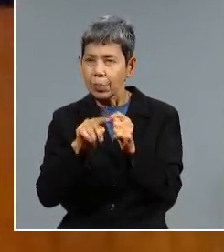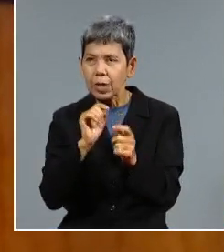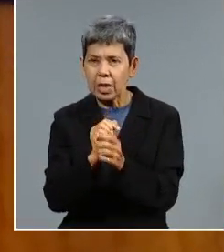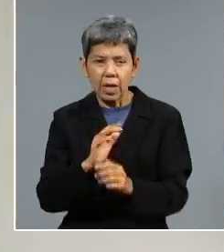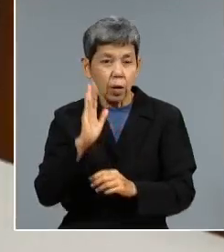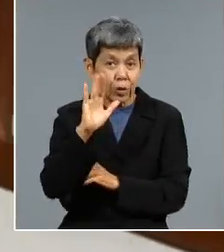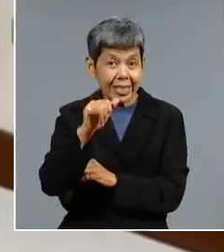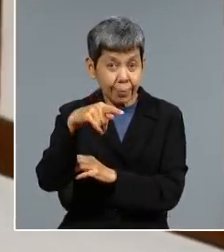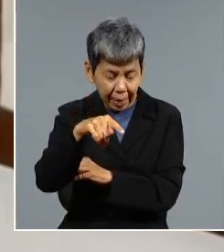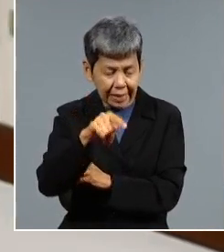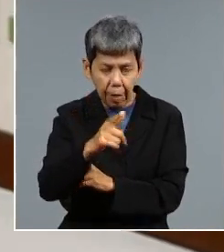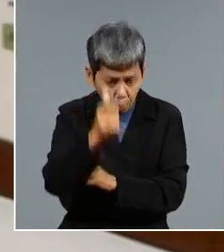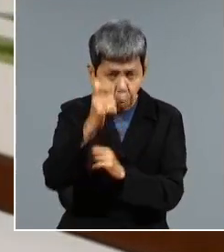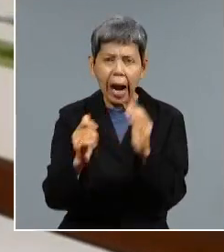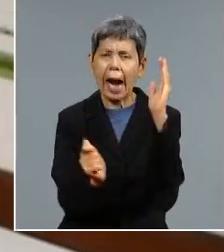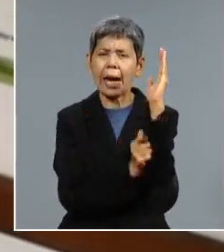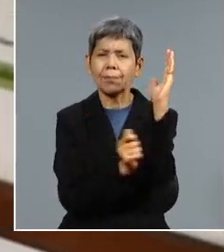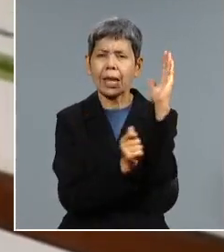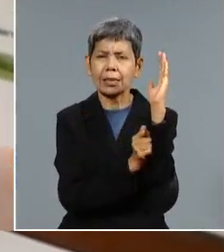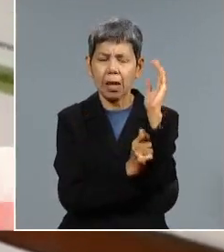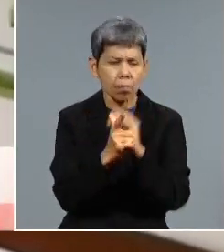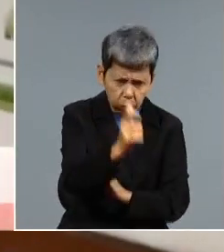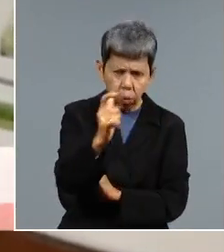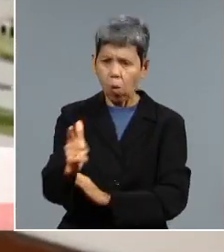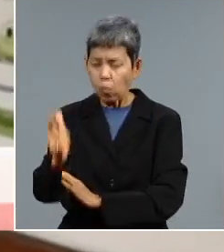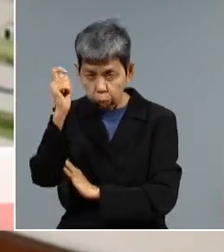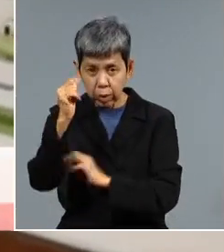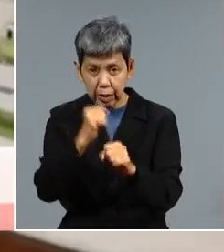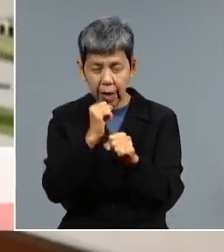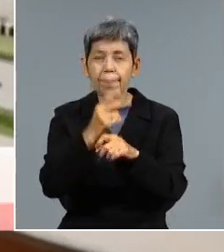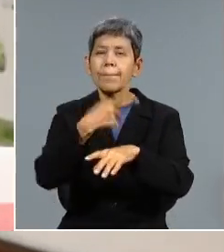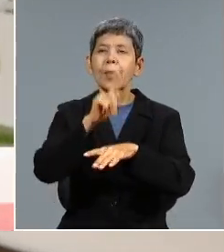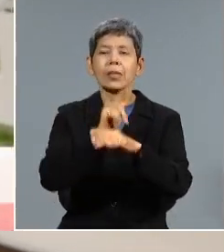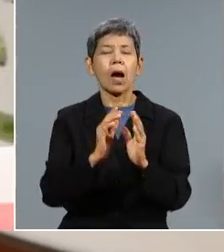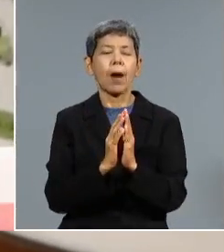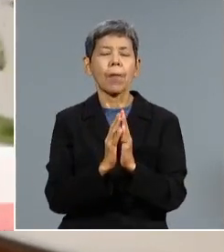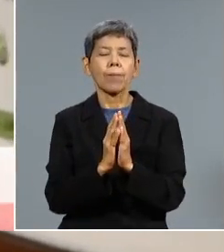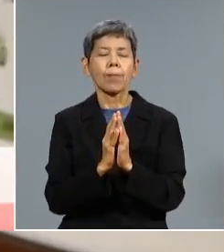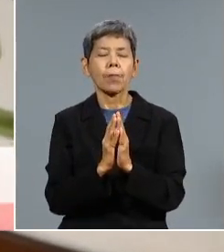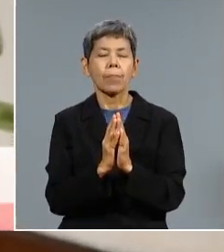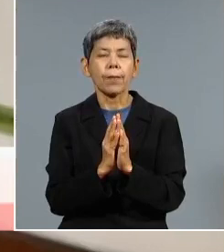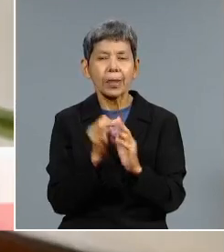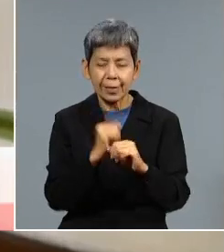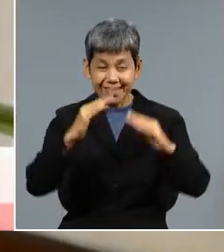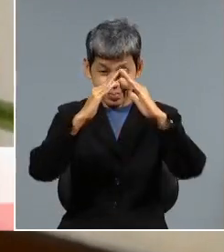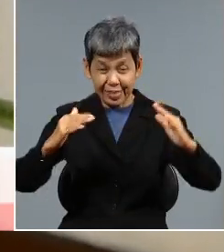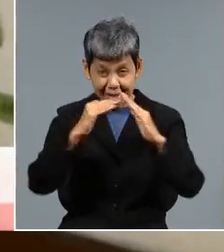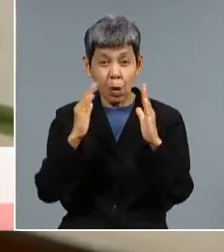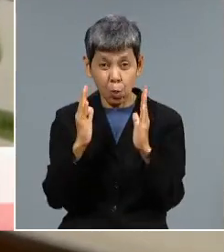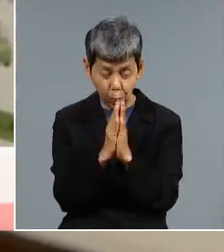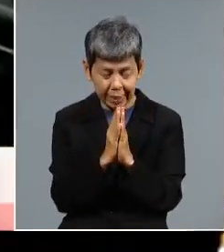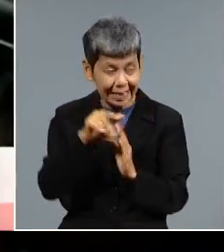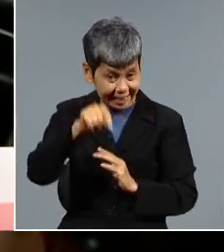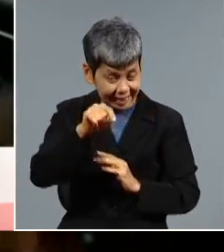นายยิ่งพันธ์กันเกตุครับเป็นกำนันตำบลดอนทรายขณะที่เป็นประธานงานสวดอภิธรรมศพภายในศาลาสุธรรม